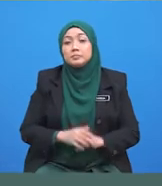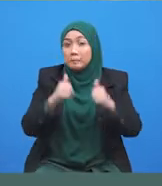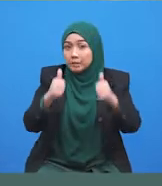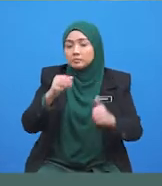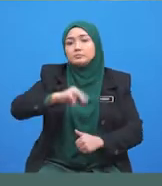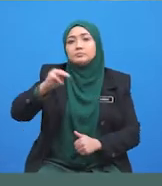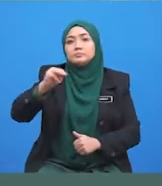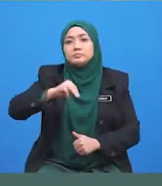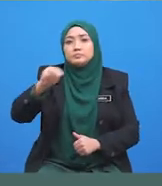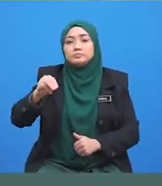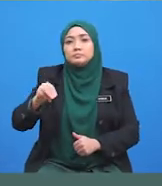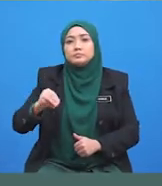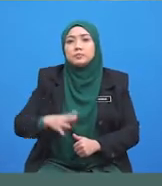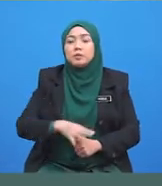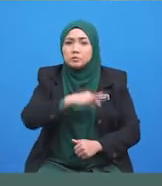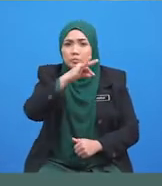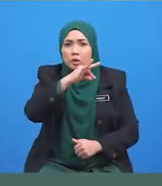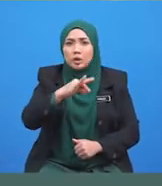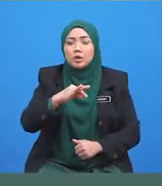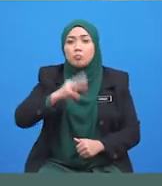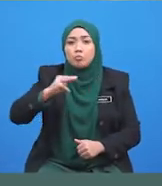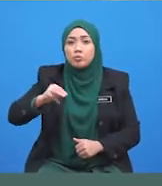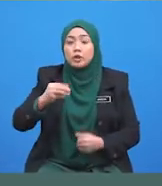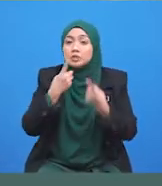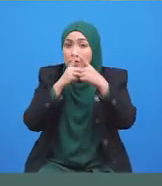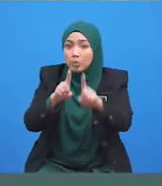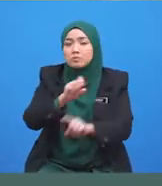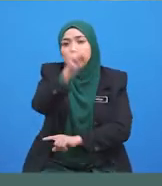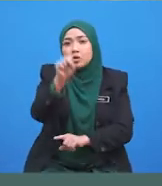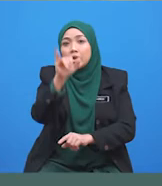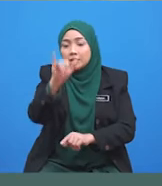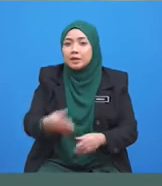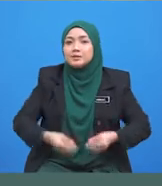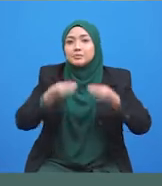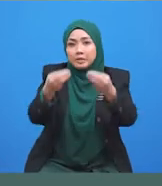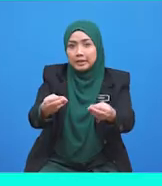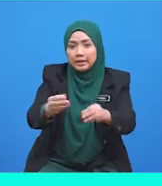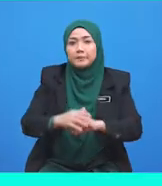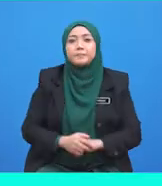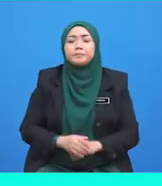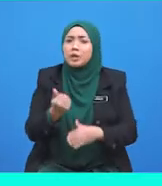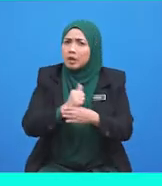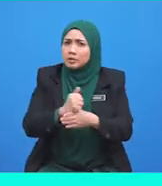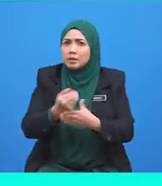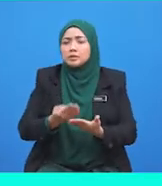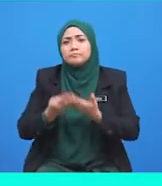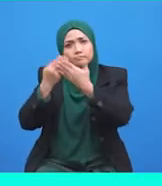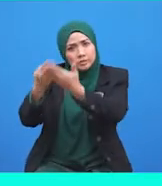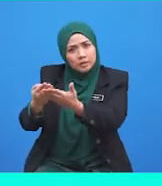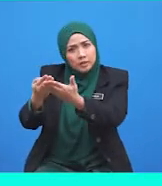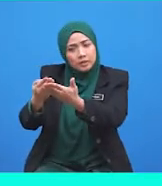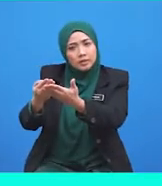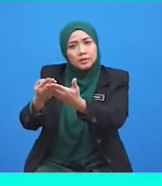Bagus murid-murid, begitu bersemangat murid-murid menjawab soalan yang cikgu utarakan. Baiklah, antara cadangan yang boleh